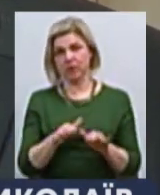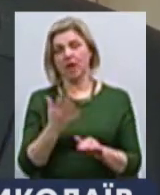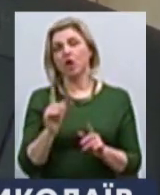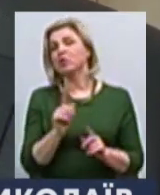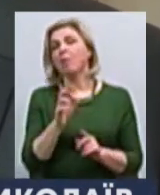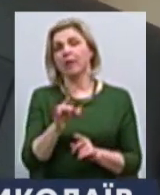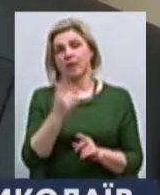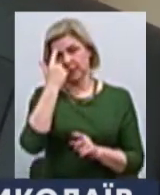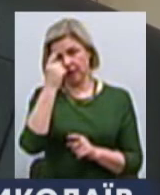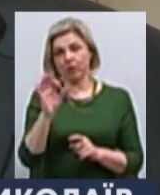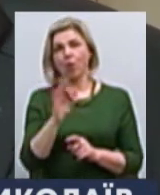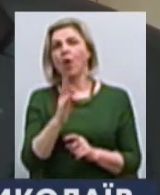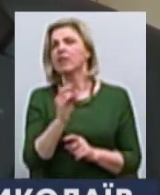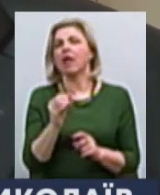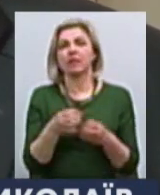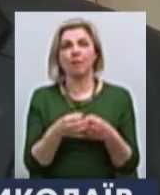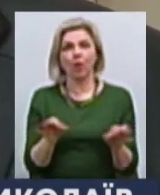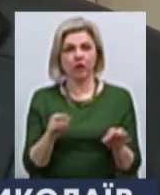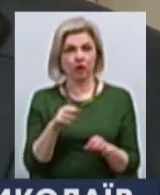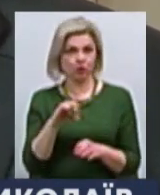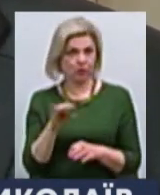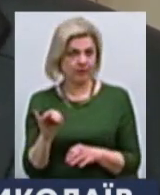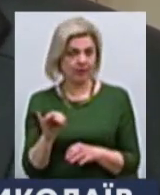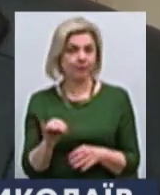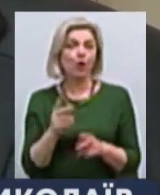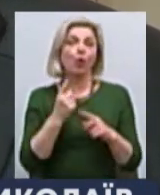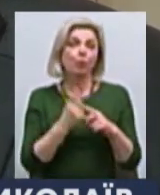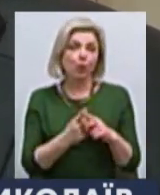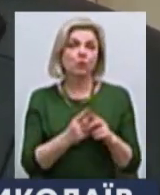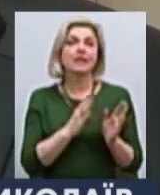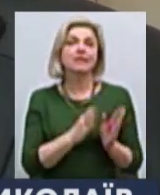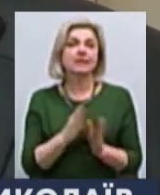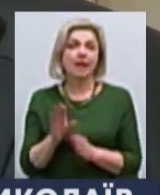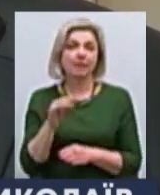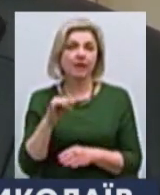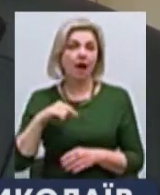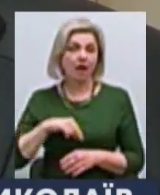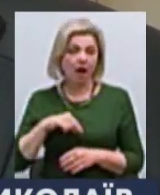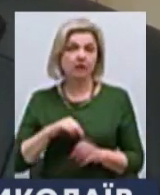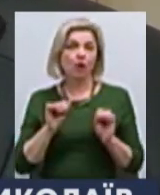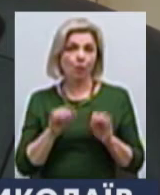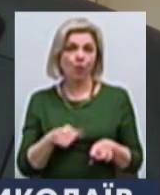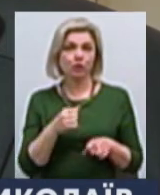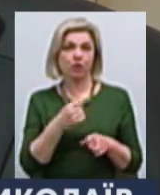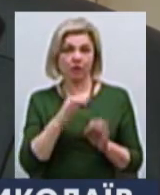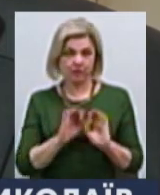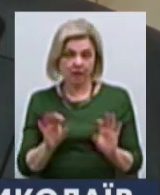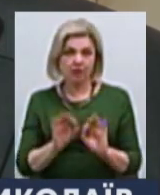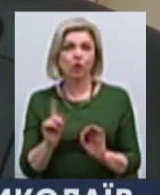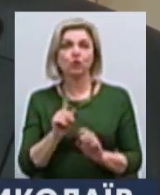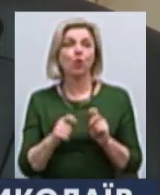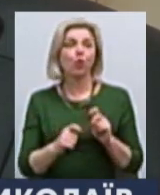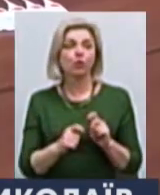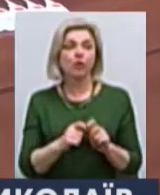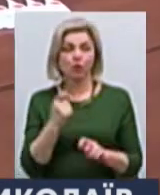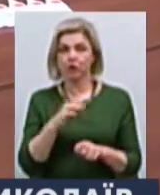о недемократичності. Плюс системного характеру ми можемо констатувати, що порушень не